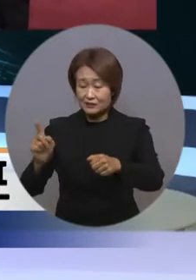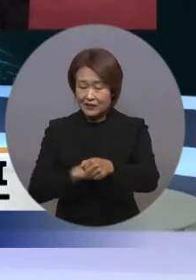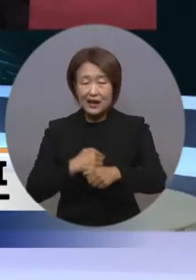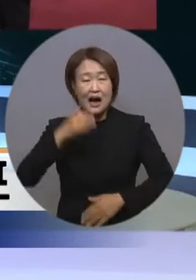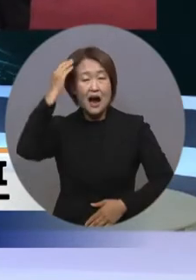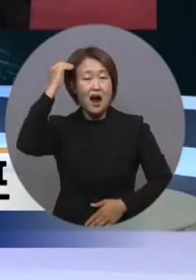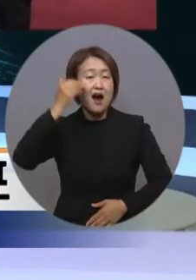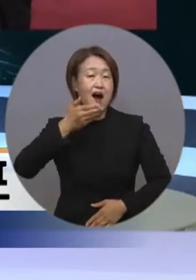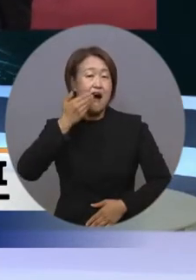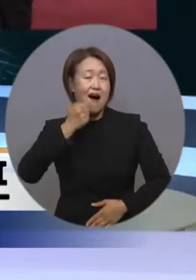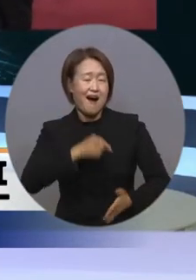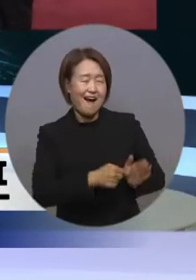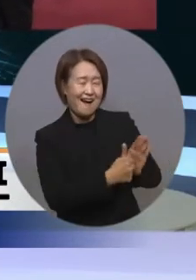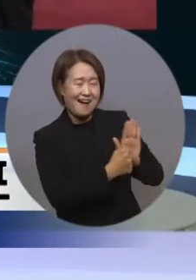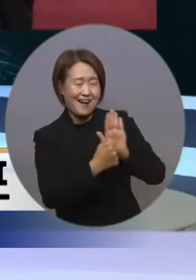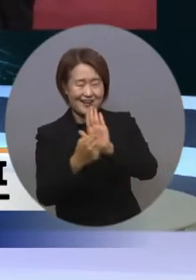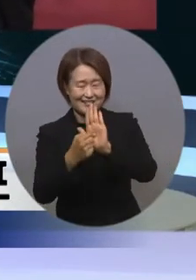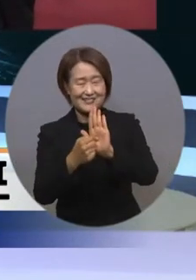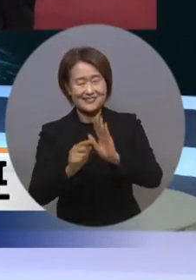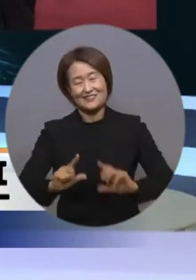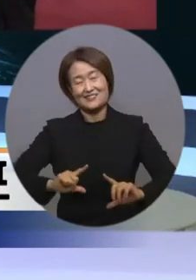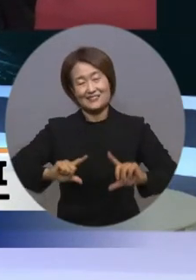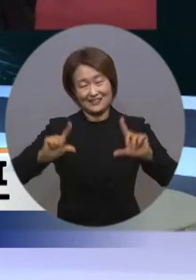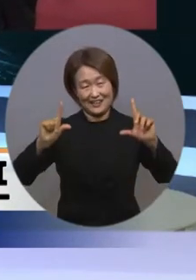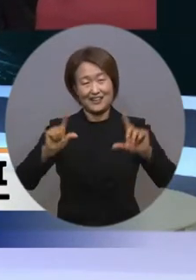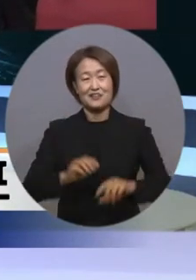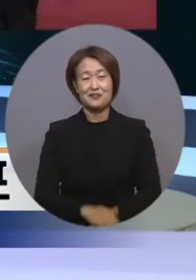장이 됐는데요. 장유진 기자가 보도합니다.